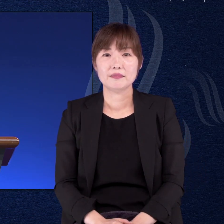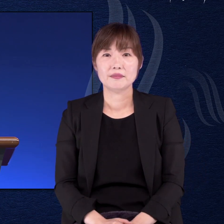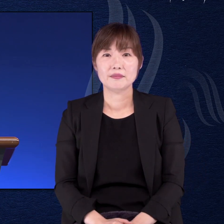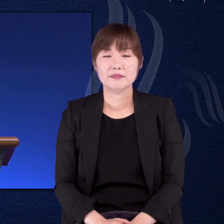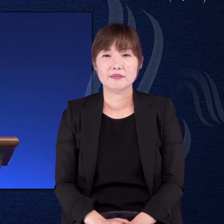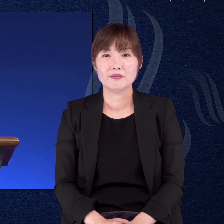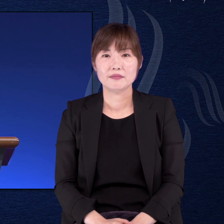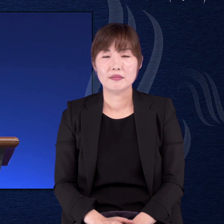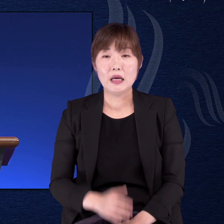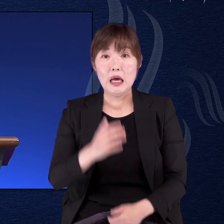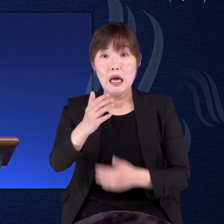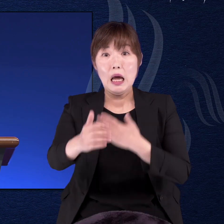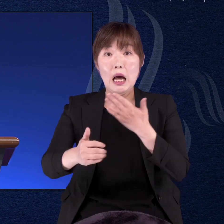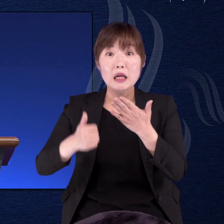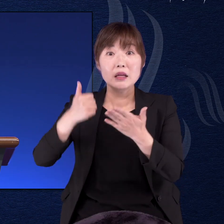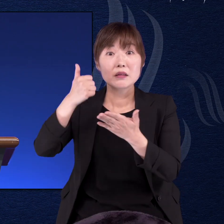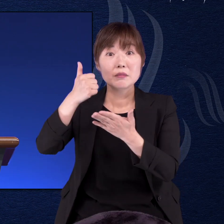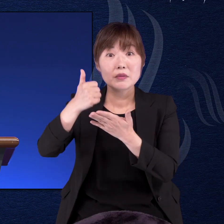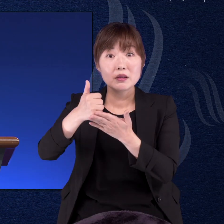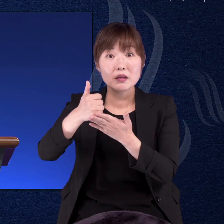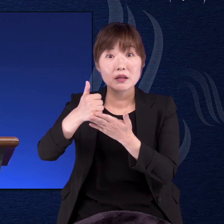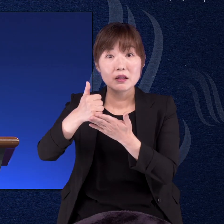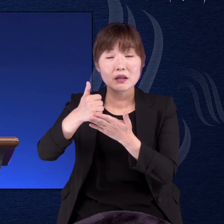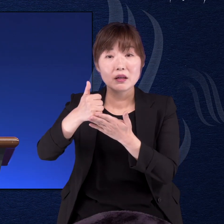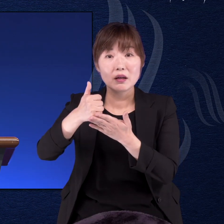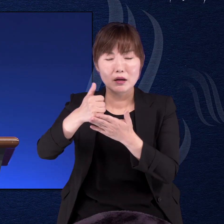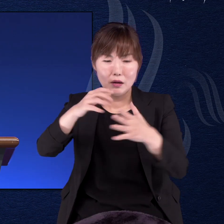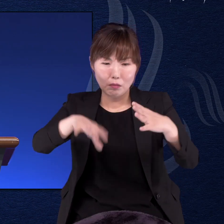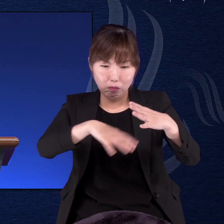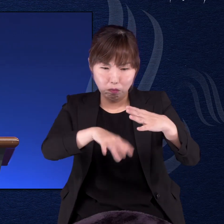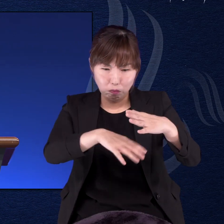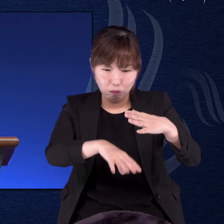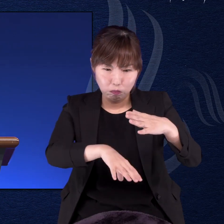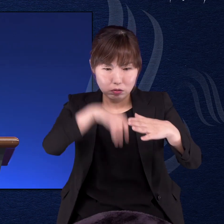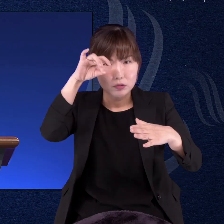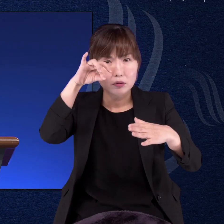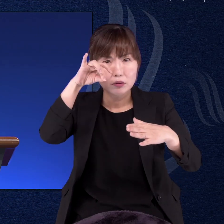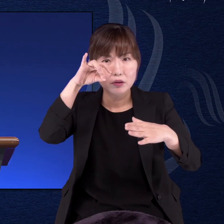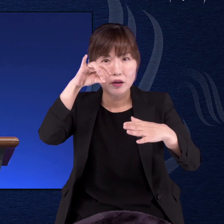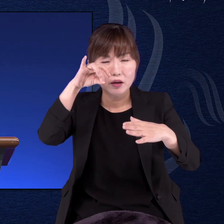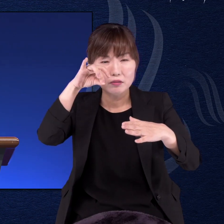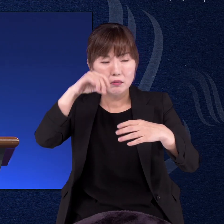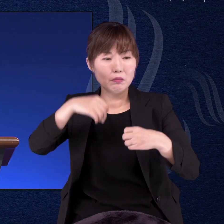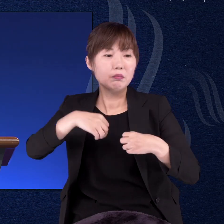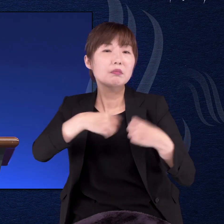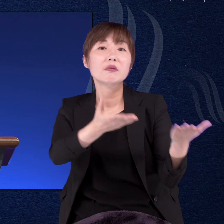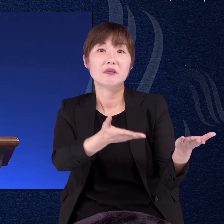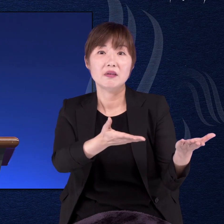뺑뺑이 돌려서 학교 추첨하듯이 이렇게 우리에게 던져준 아이가 아닙니다.